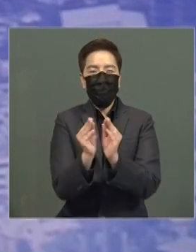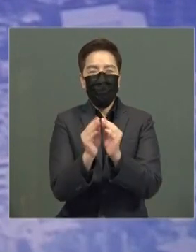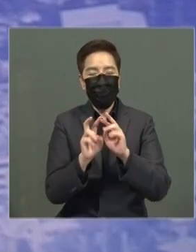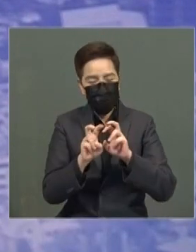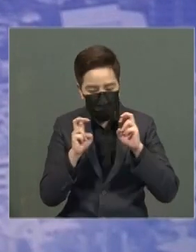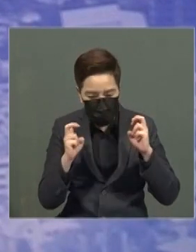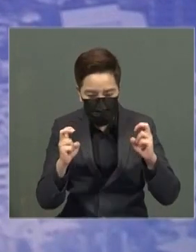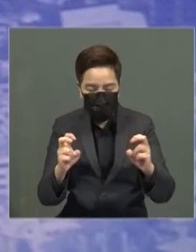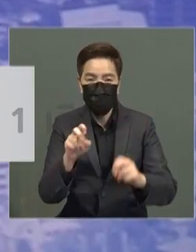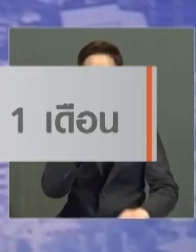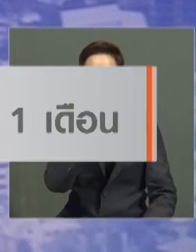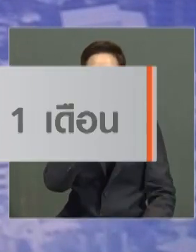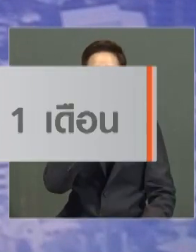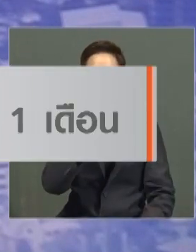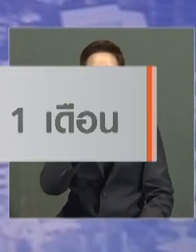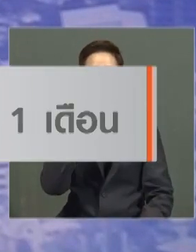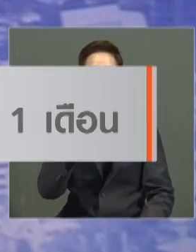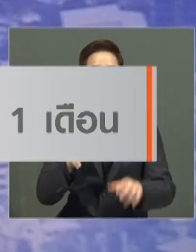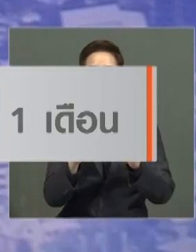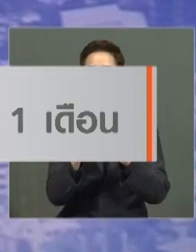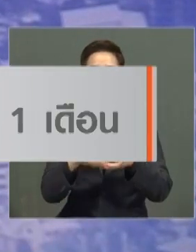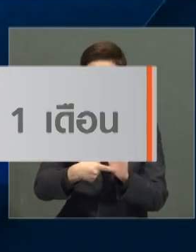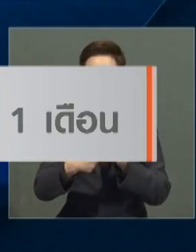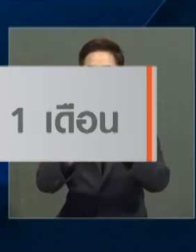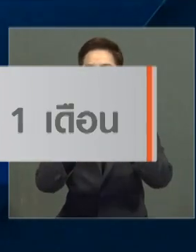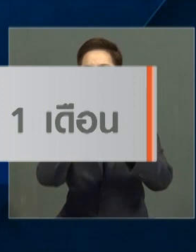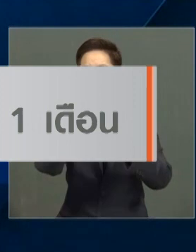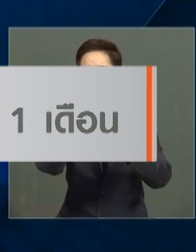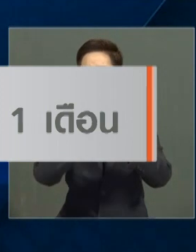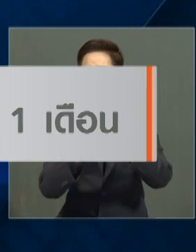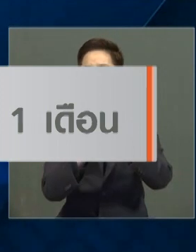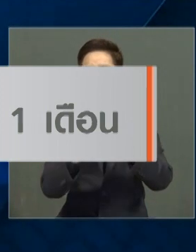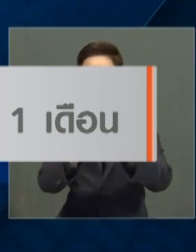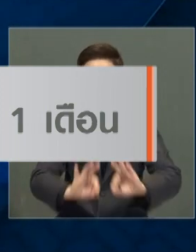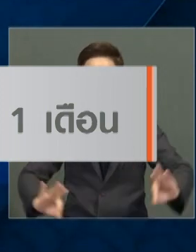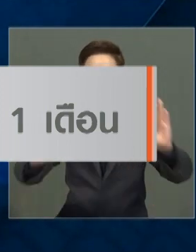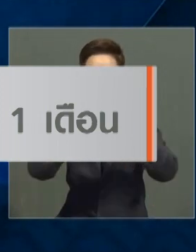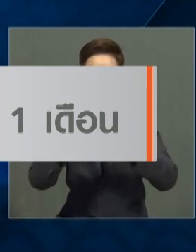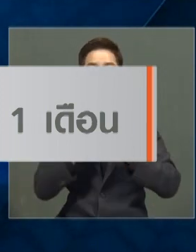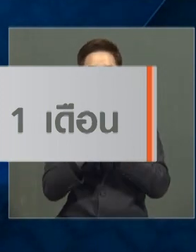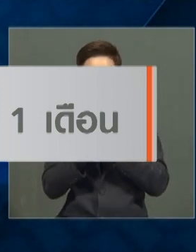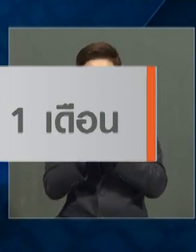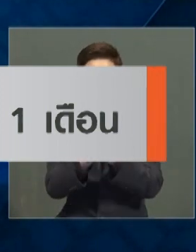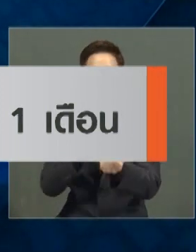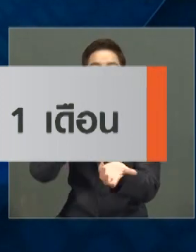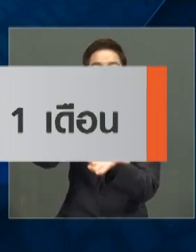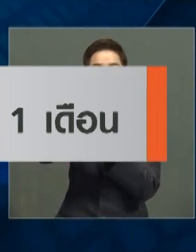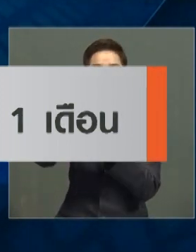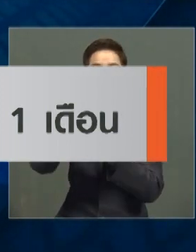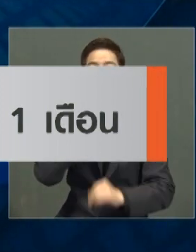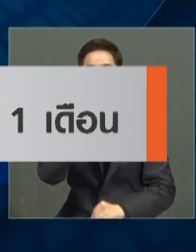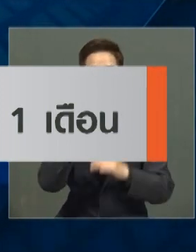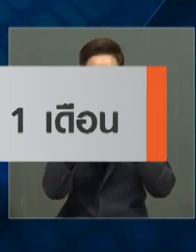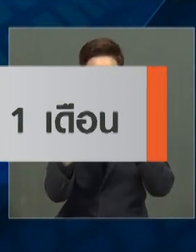ทวีสินวิษณุโยธินแถลงเองนะครับเป็นการลงในรายละเอียดถึงผลการประชุมสบค.ชุดใหญ่เมื่อวันศุกร์ที่ผ่านมา